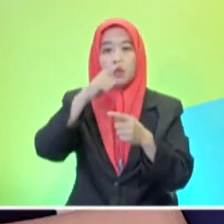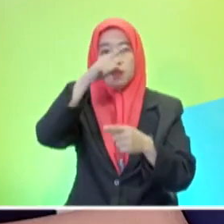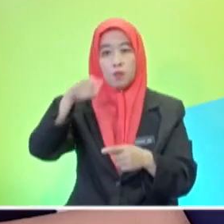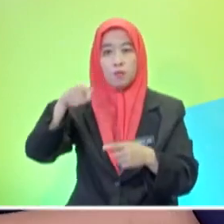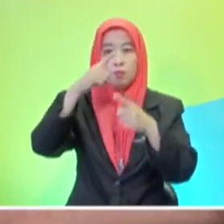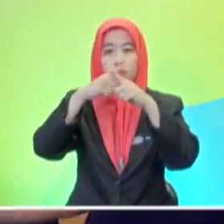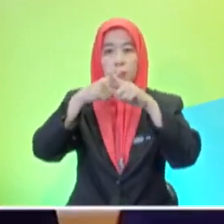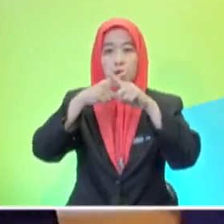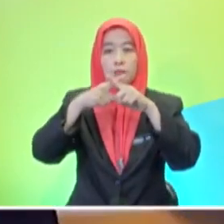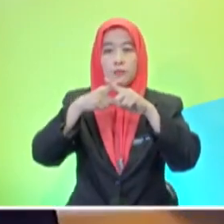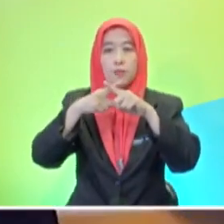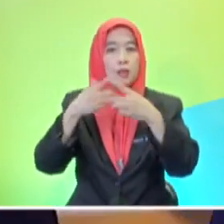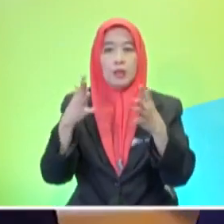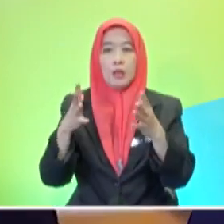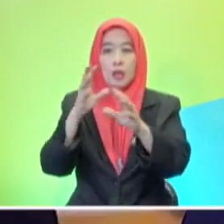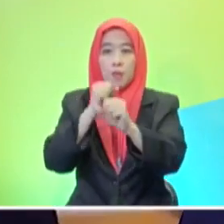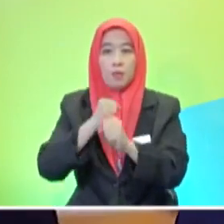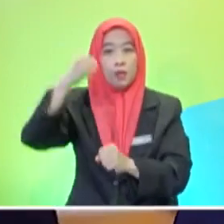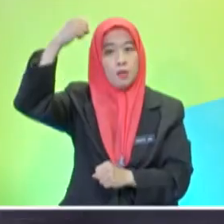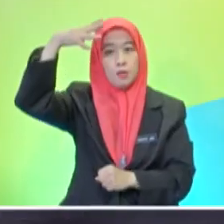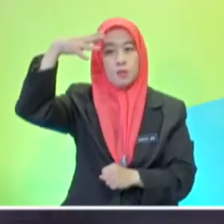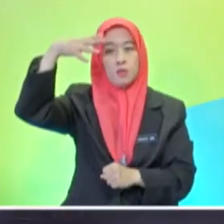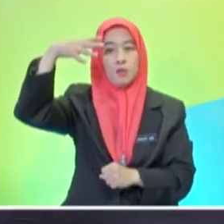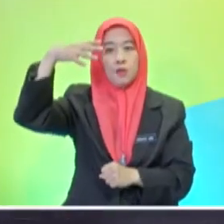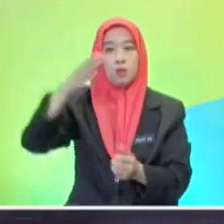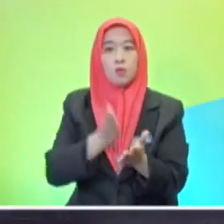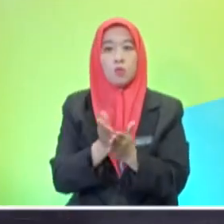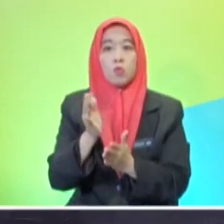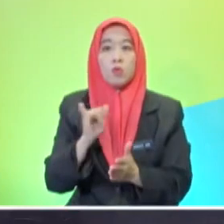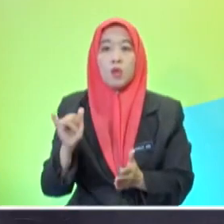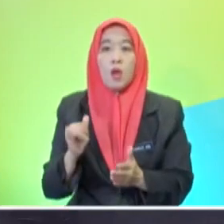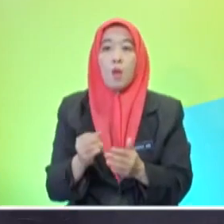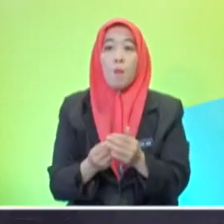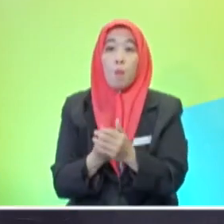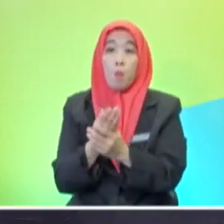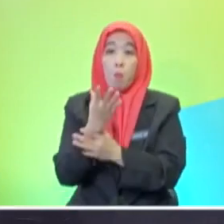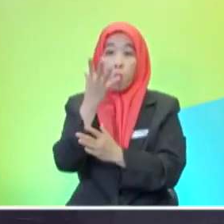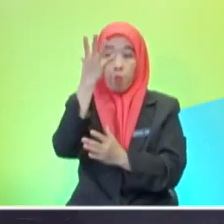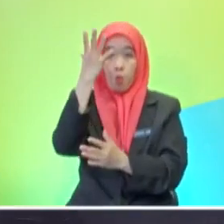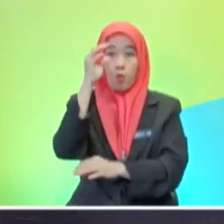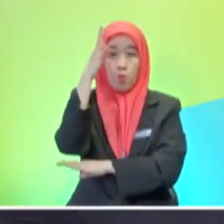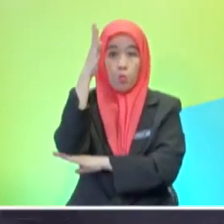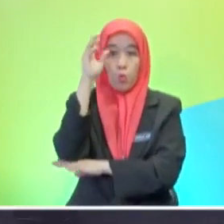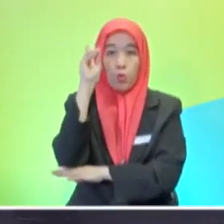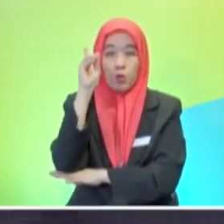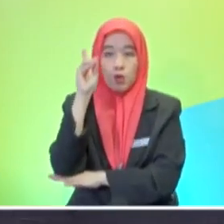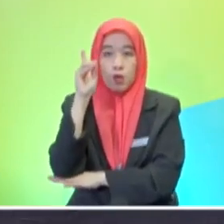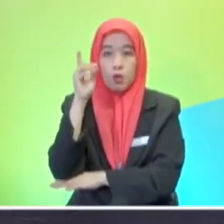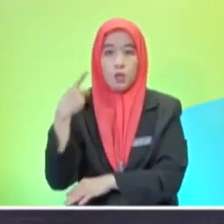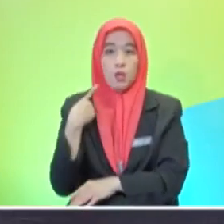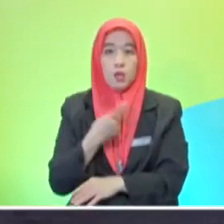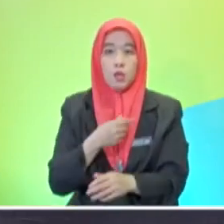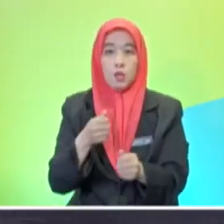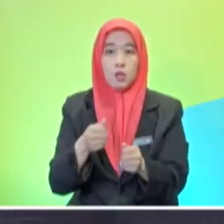Syafika. Cahaya matahari. Okey. Okey, baik. Seterusnya, pokok D ini juga kita siram tau. Walaupun dalam kotak kita siram, kita buka, kita siram